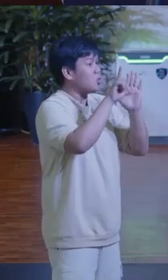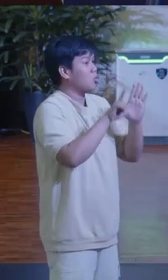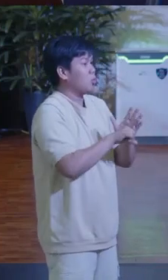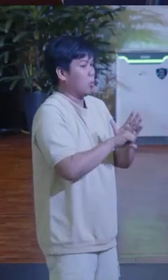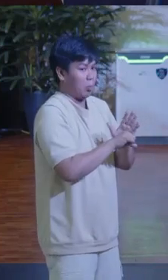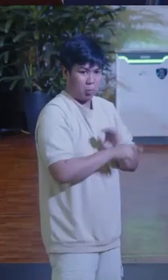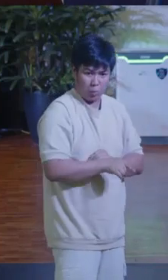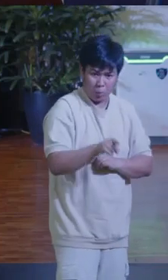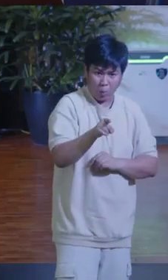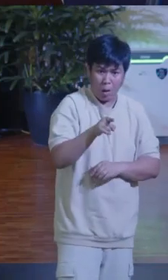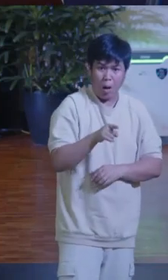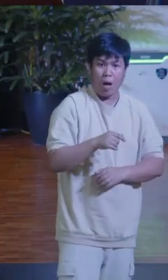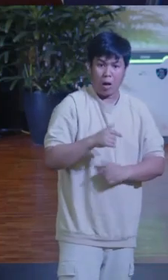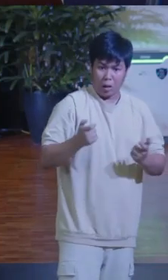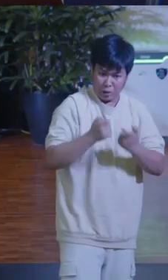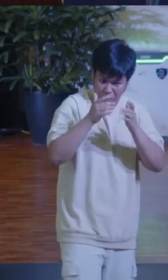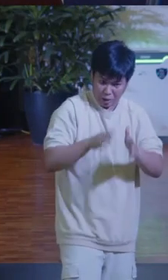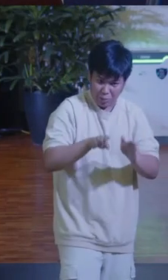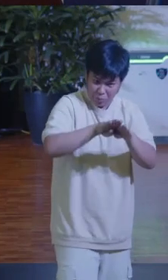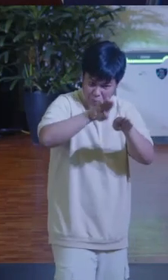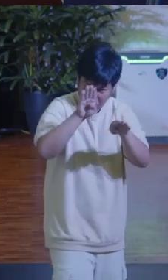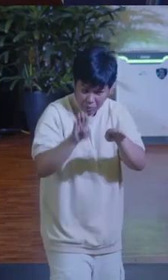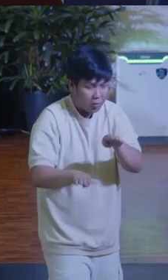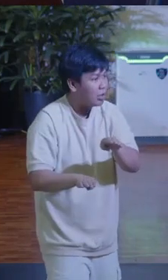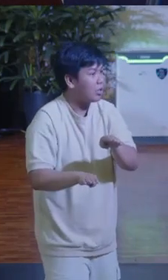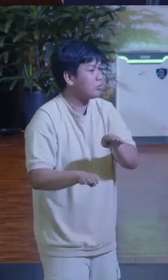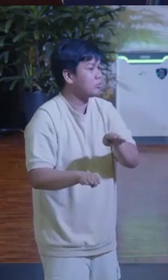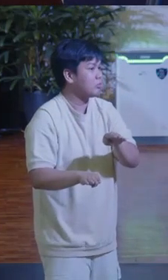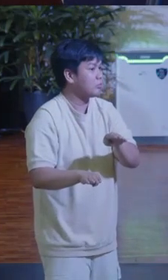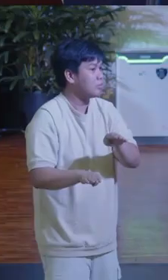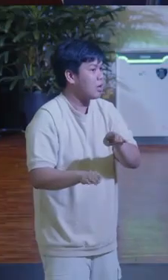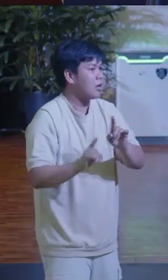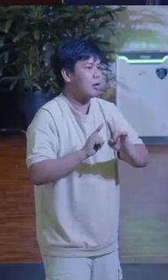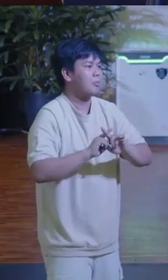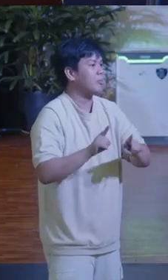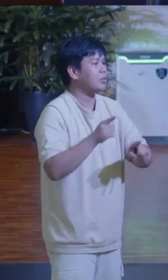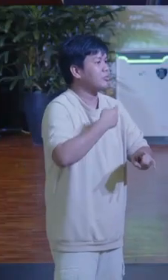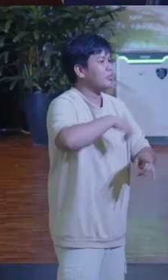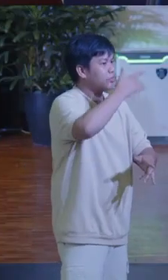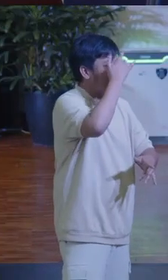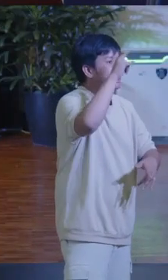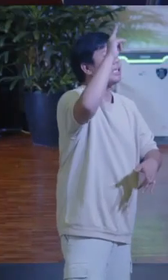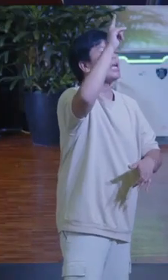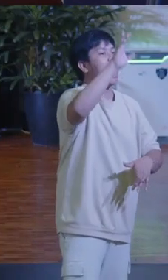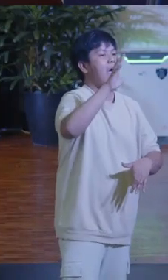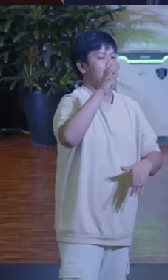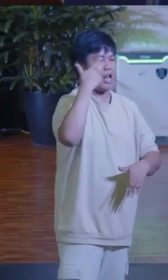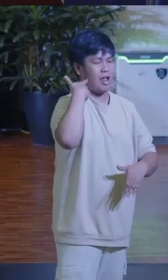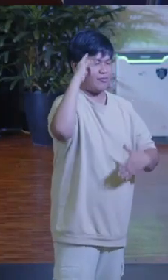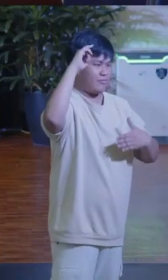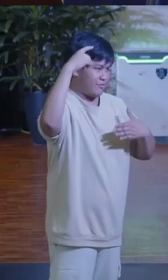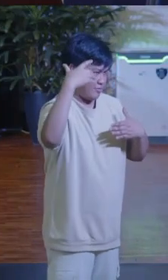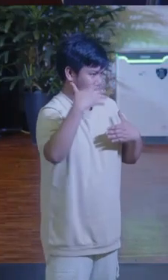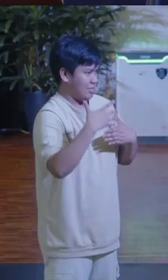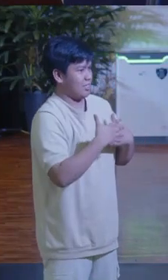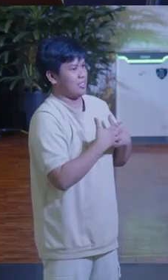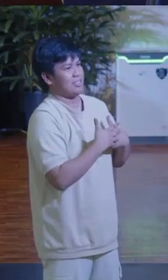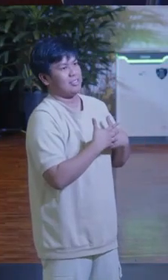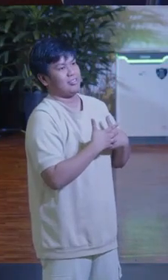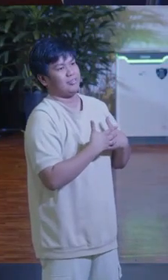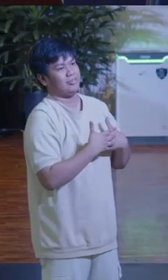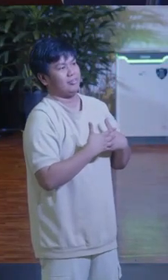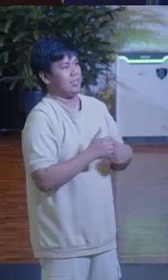kapatiran ng mga niligtas sa pamamagitan ng grasya ng Diyos. Napakadali po